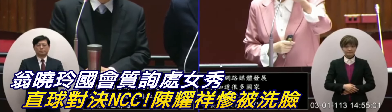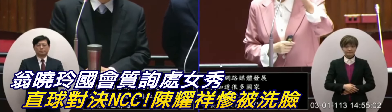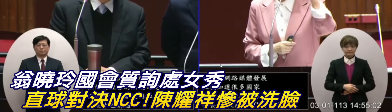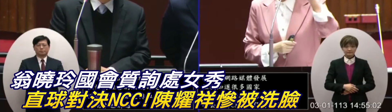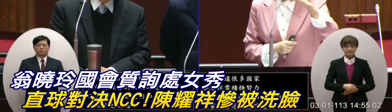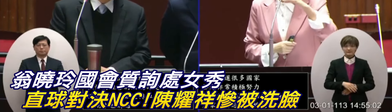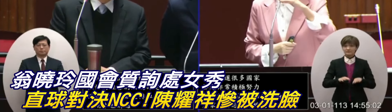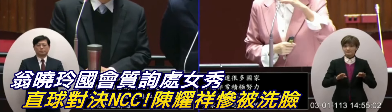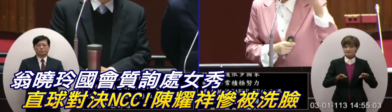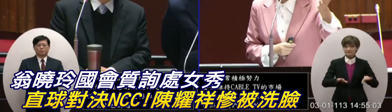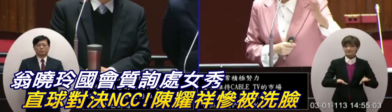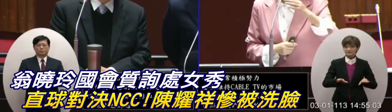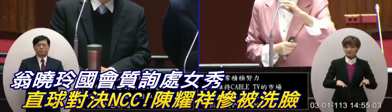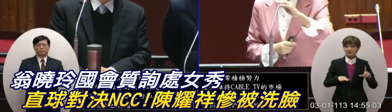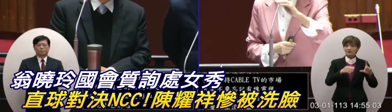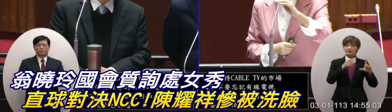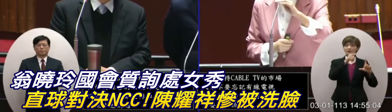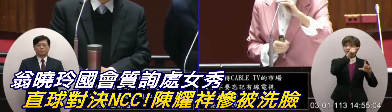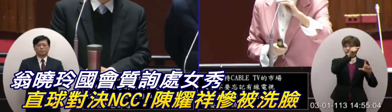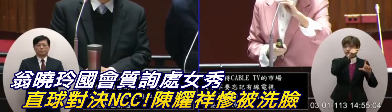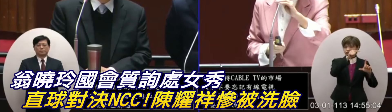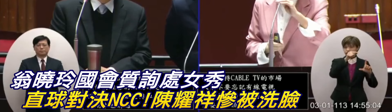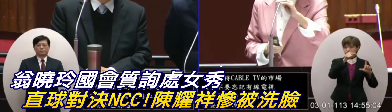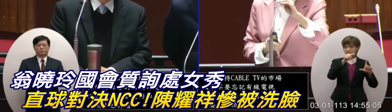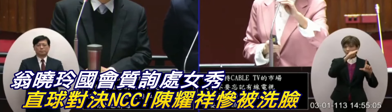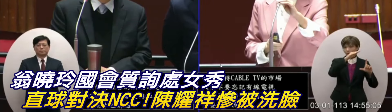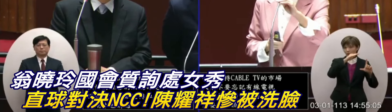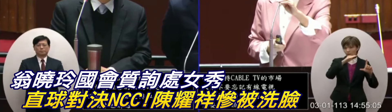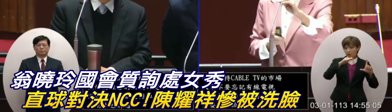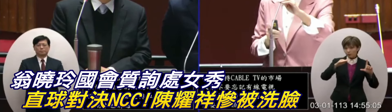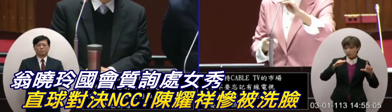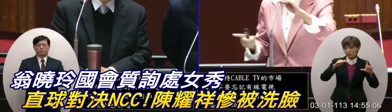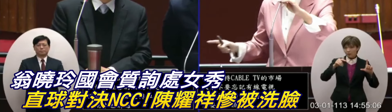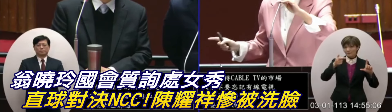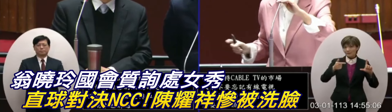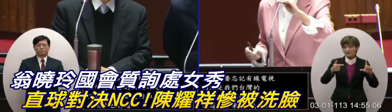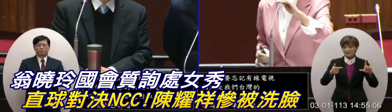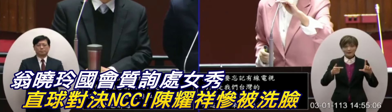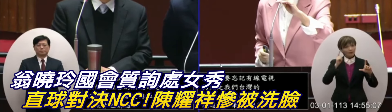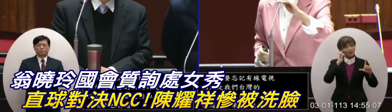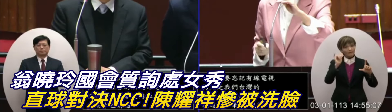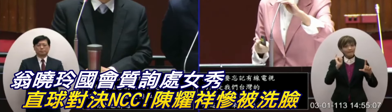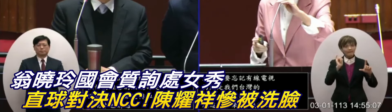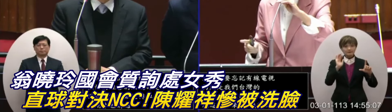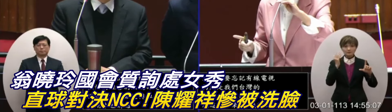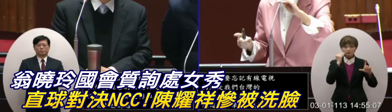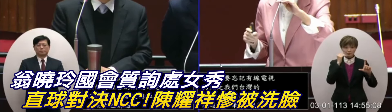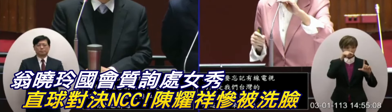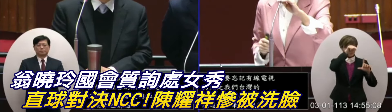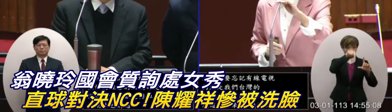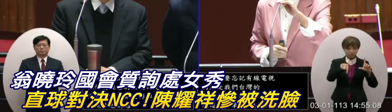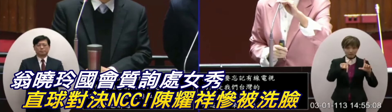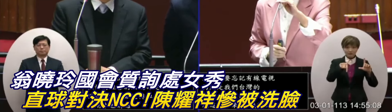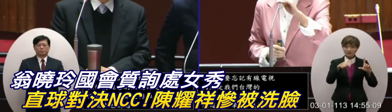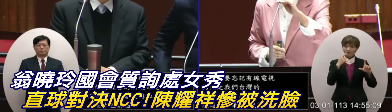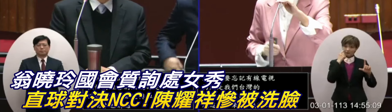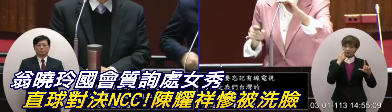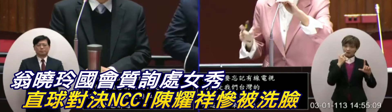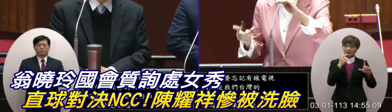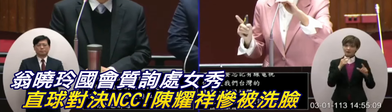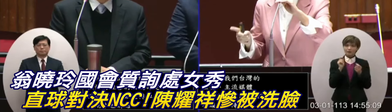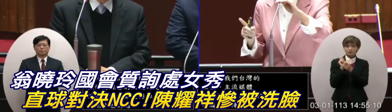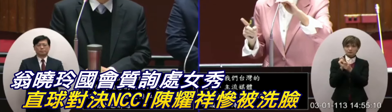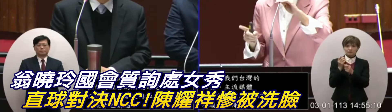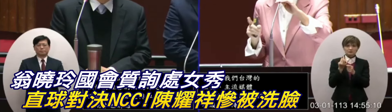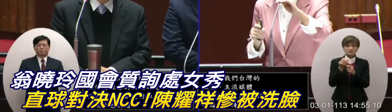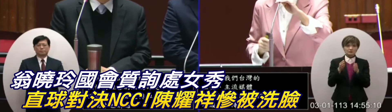下降，我觉得是合理的。但是我们可以看到，这叫一落千丈，不过是短短的几年。